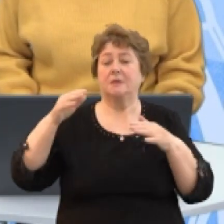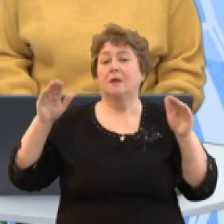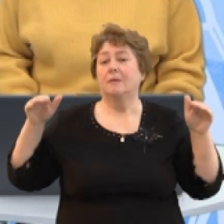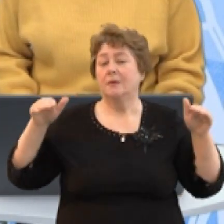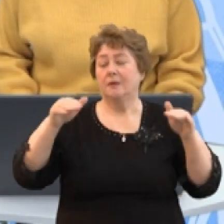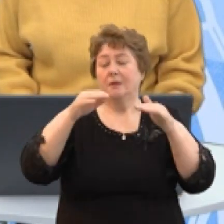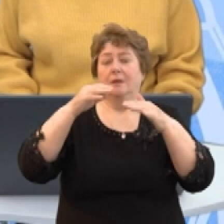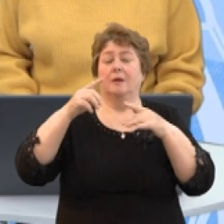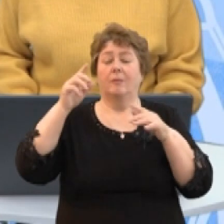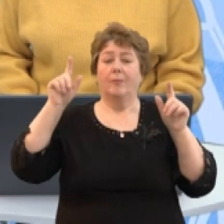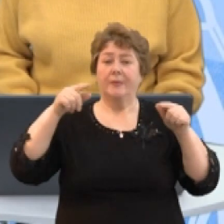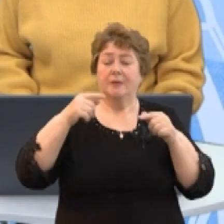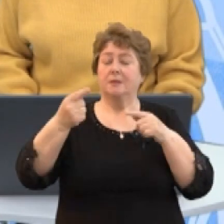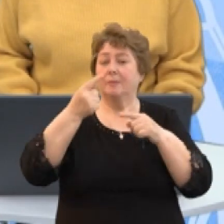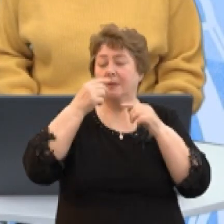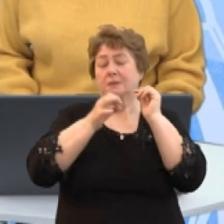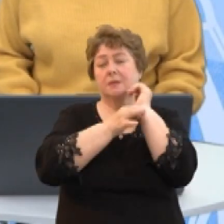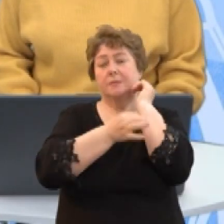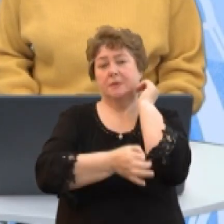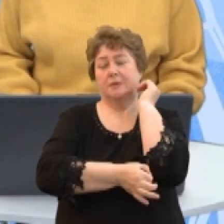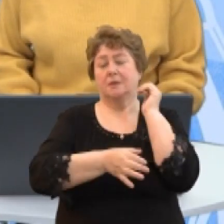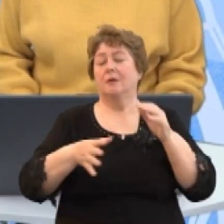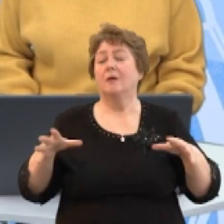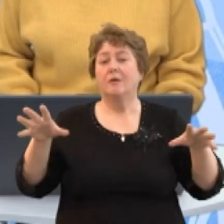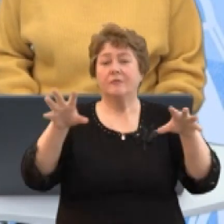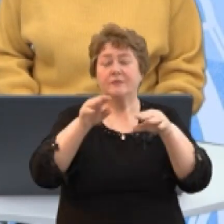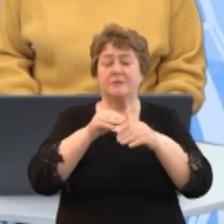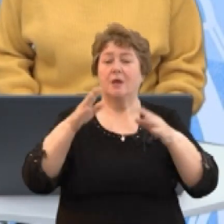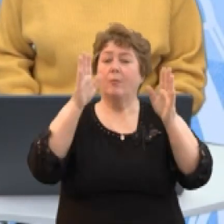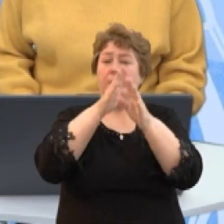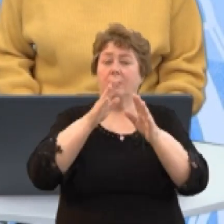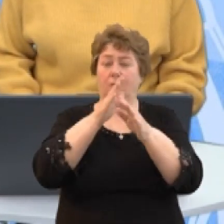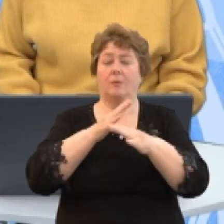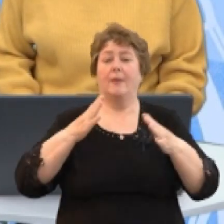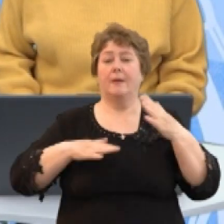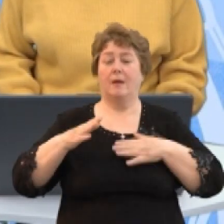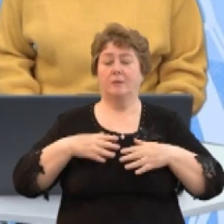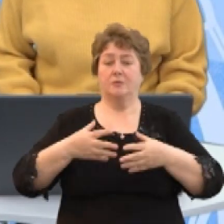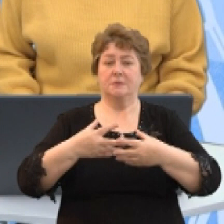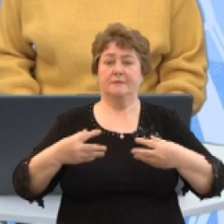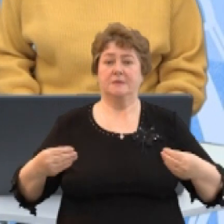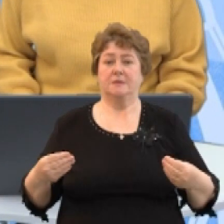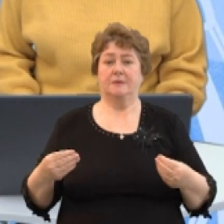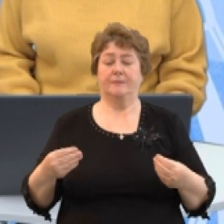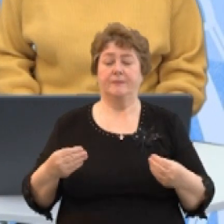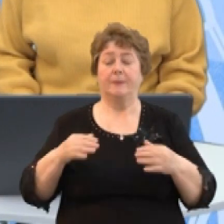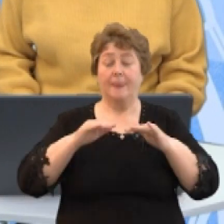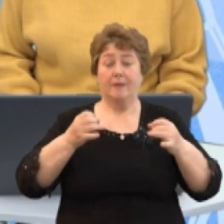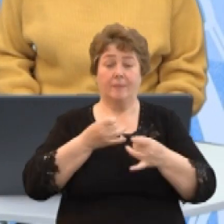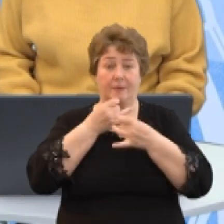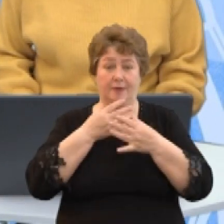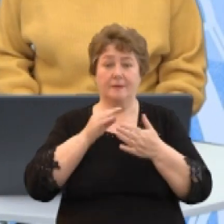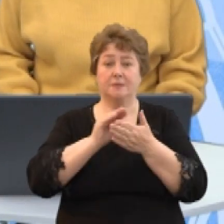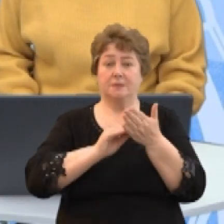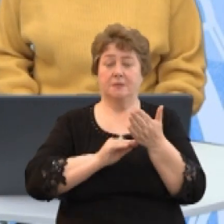подлетела к березке вся природа радуются весне ребята вам понравился